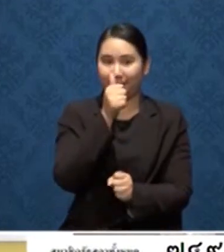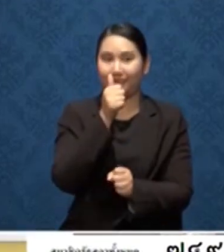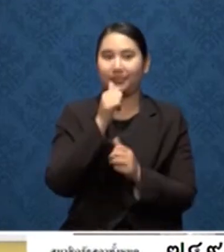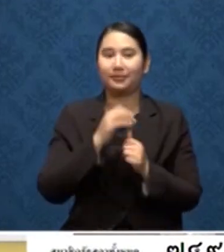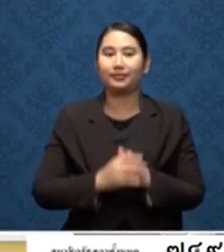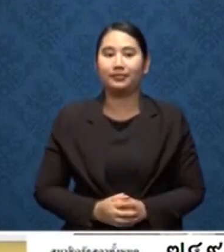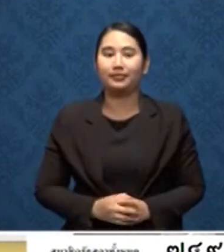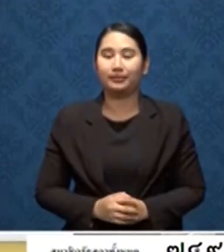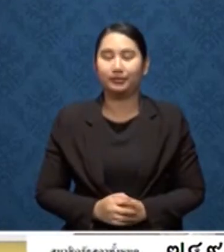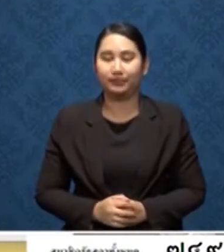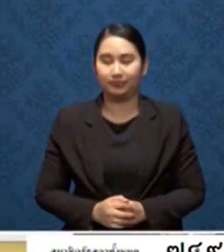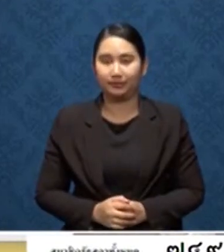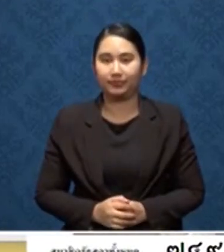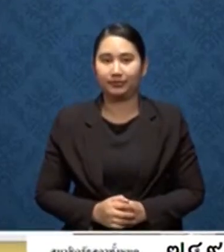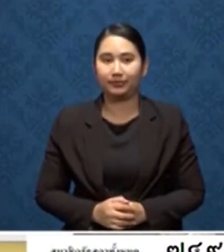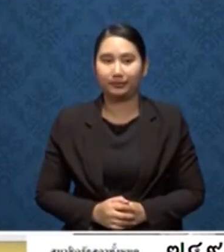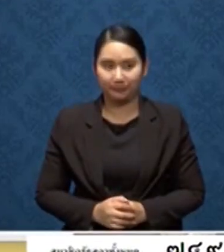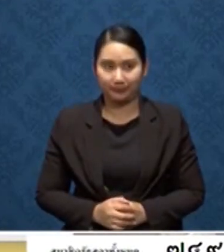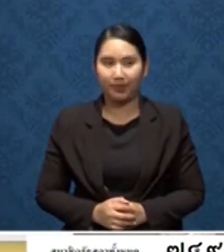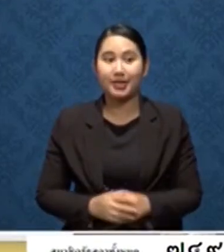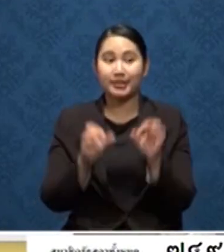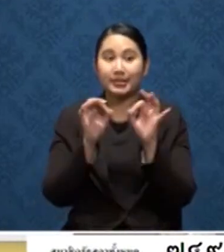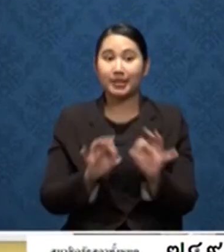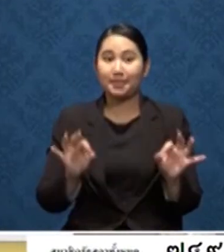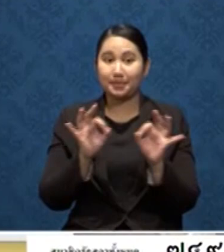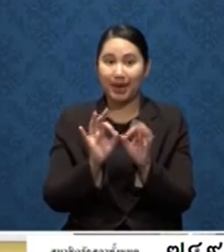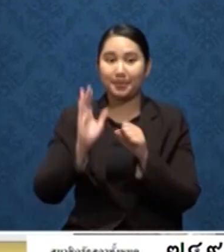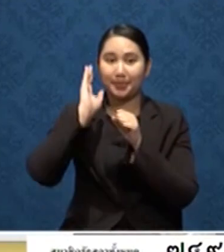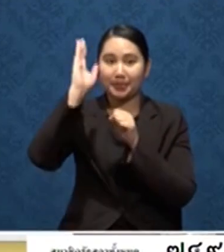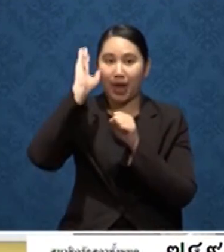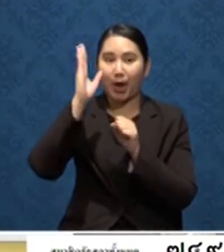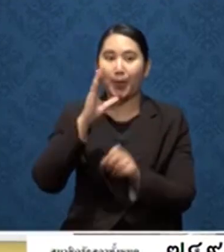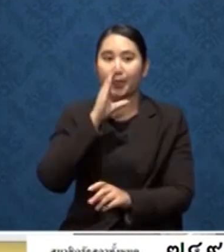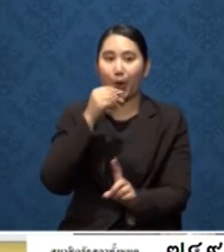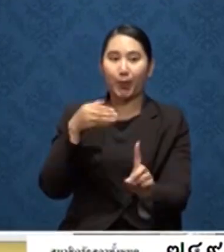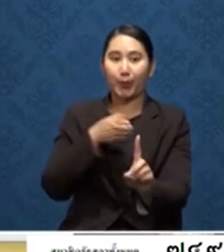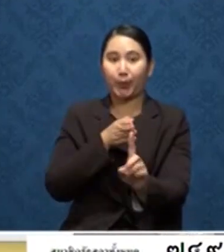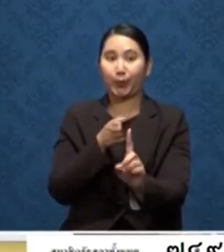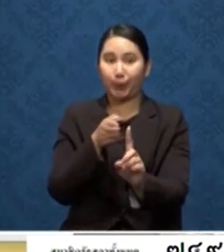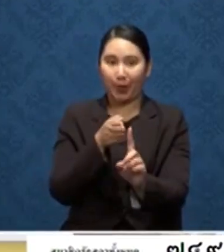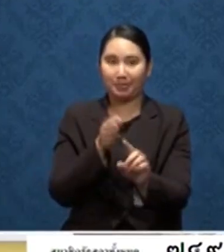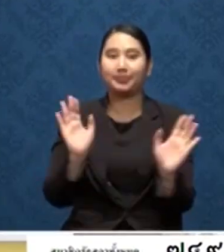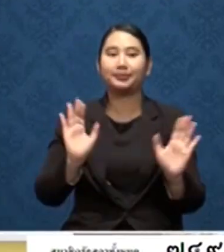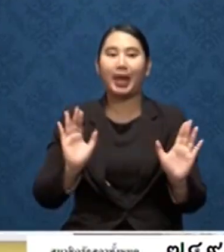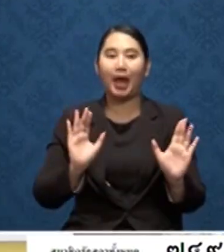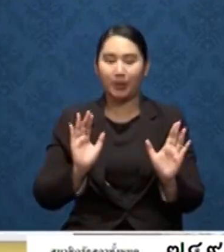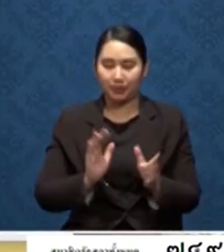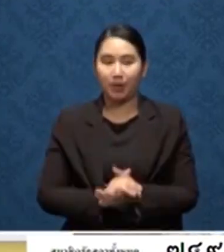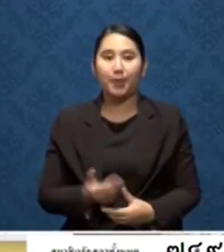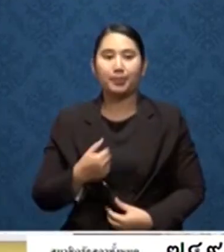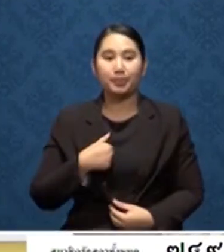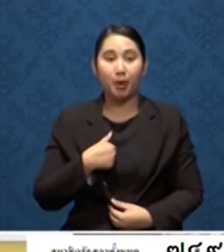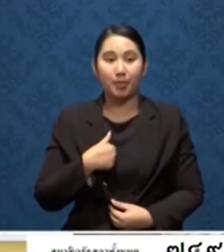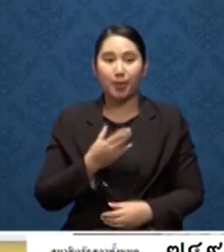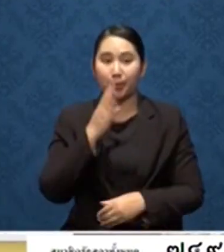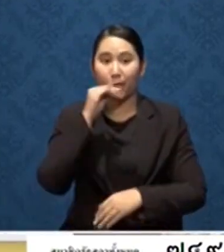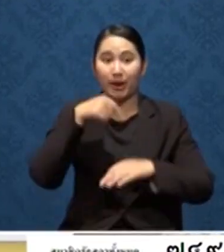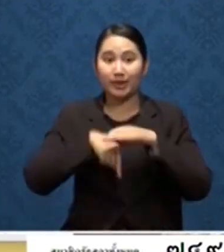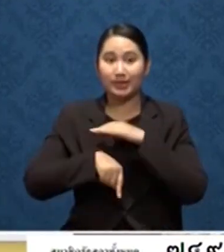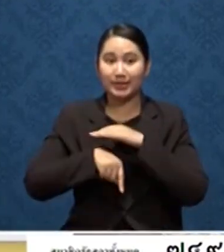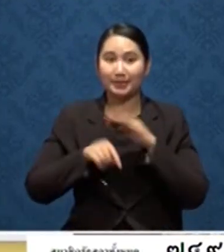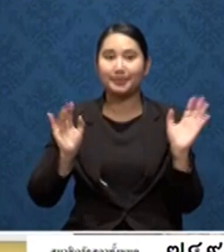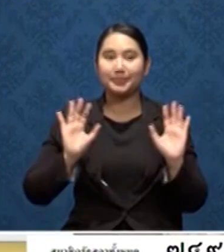นี้แต่เพื่อให้การอภิปรายของผมนั้นไม่นอกประเด็นจากระเบียบวาระการประชุมจนเกินไปผมขออนุญาตไม่ลงรายละเอียดนะครับ